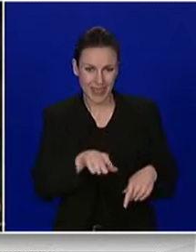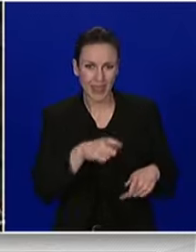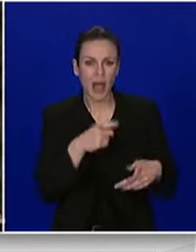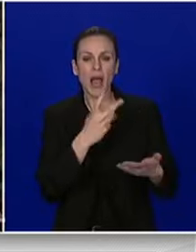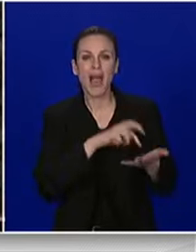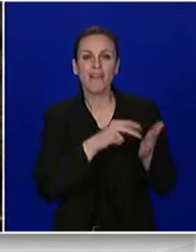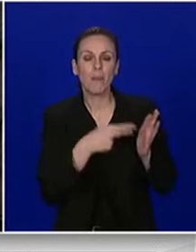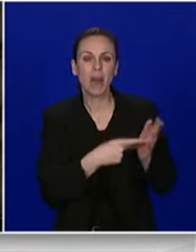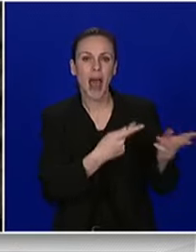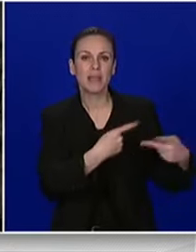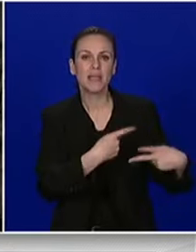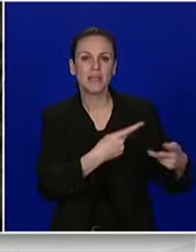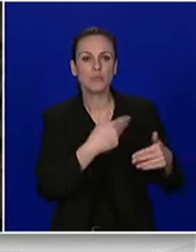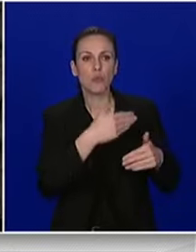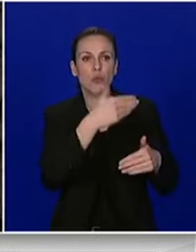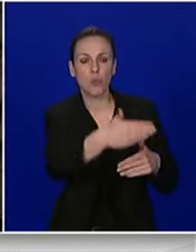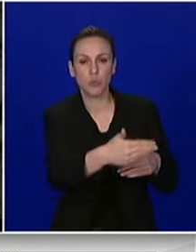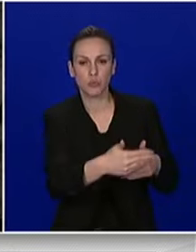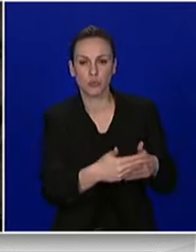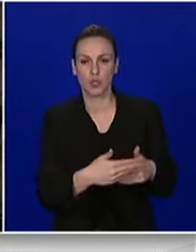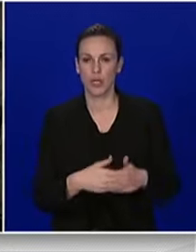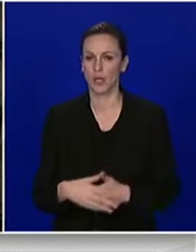plan isporuke daljnji? Hvala.